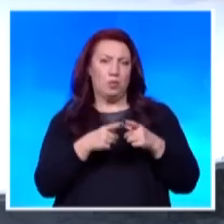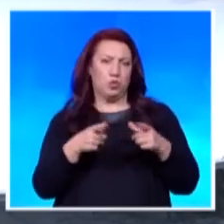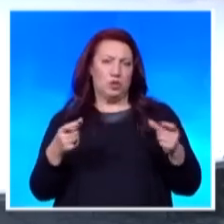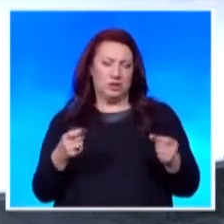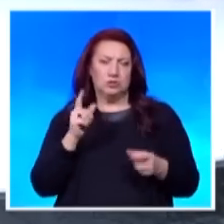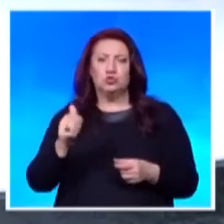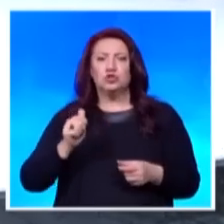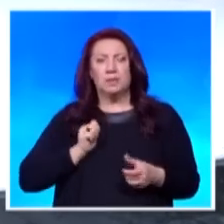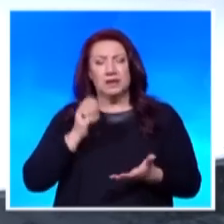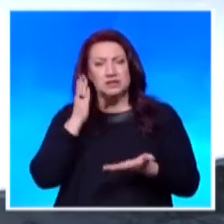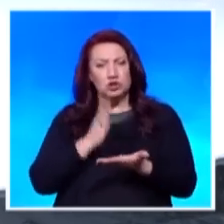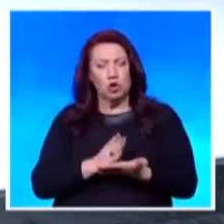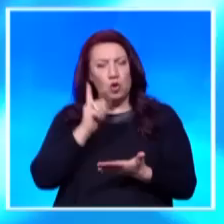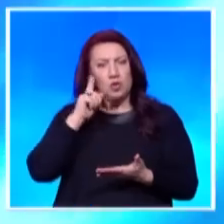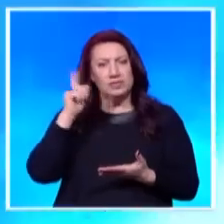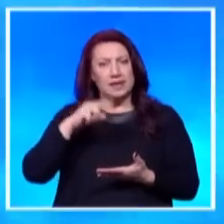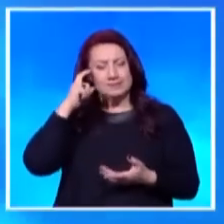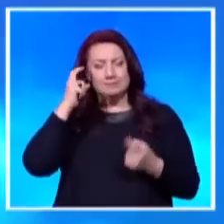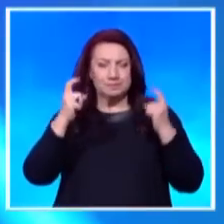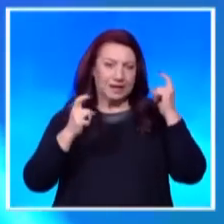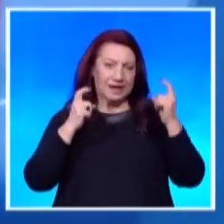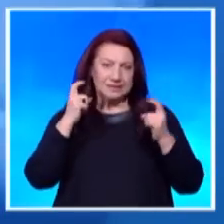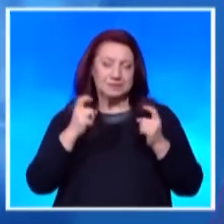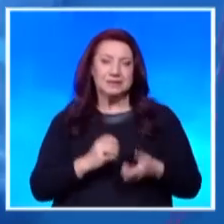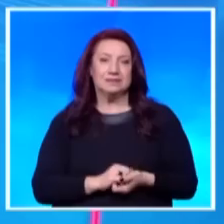до деня за размисъл.